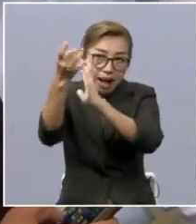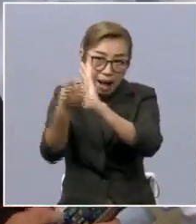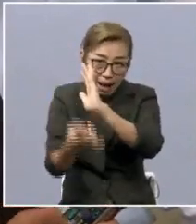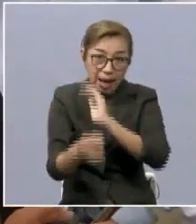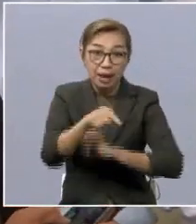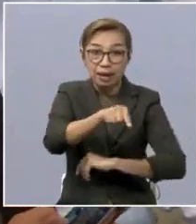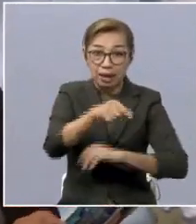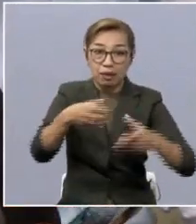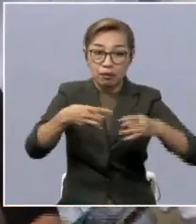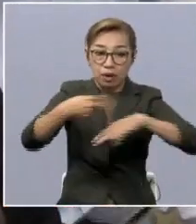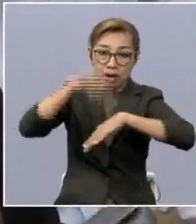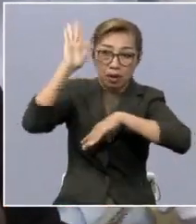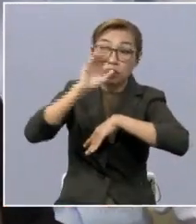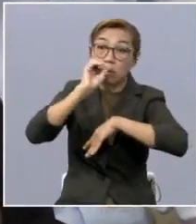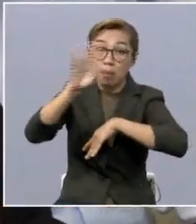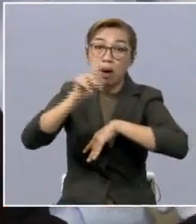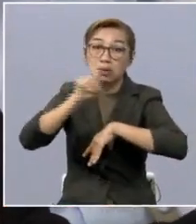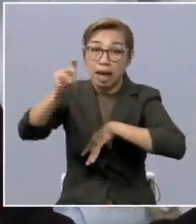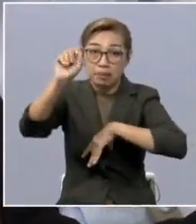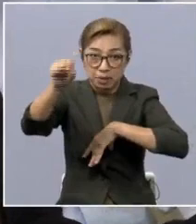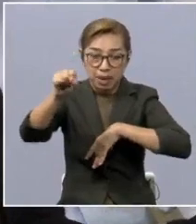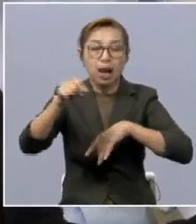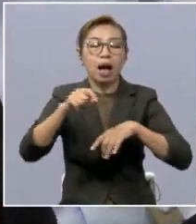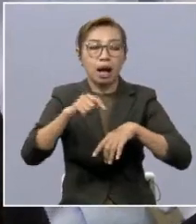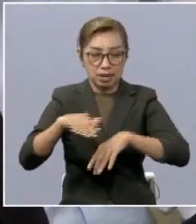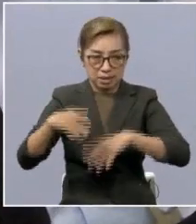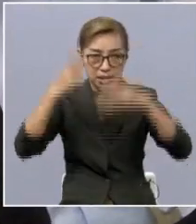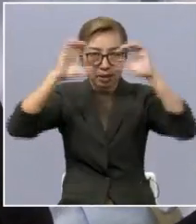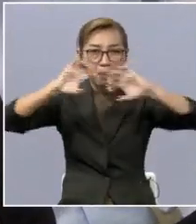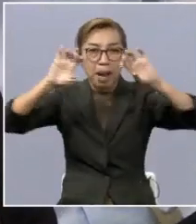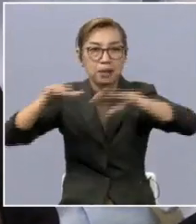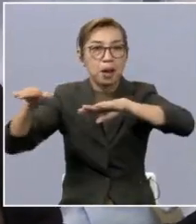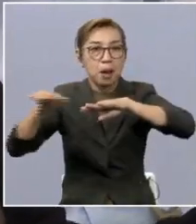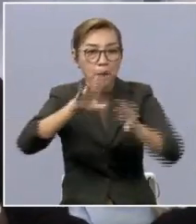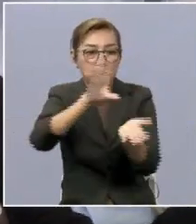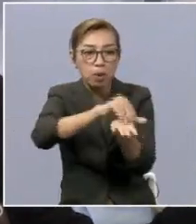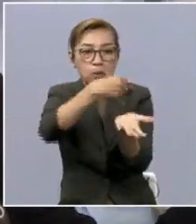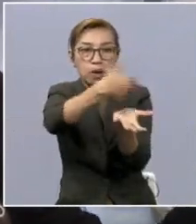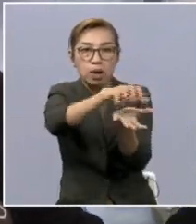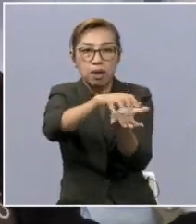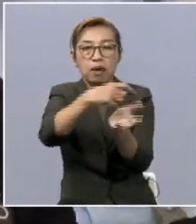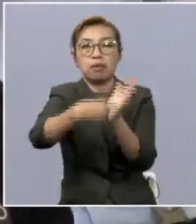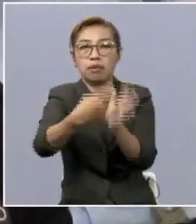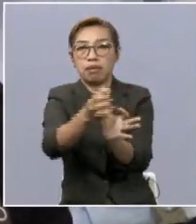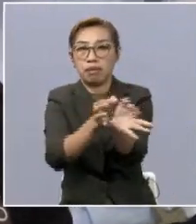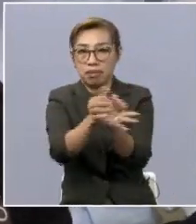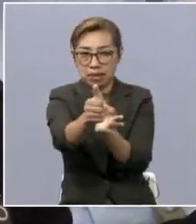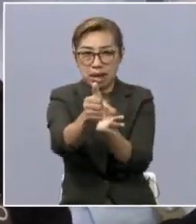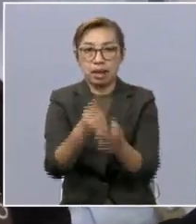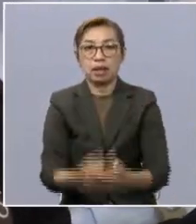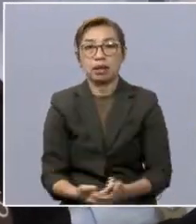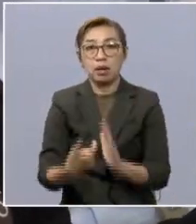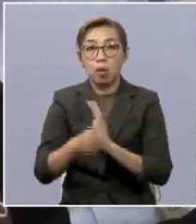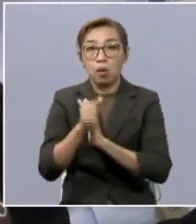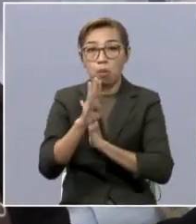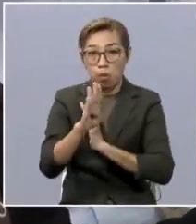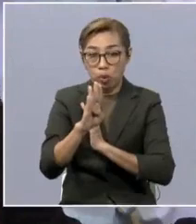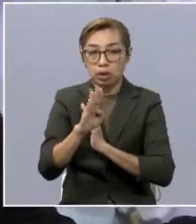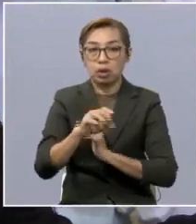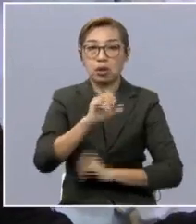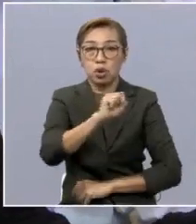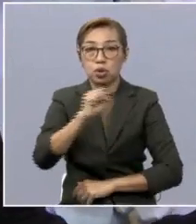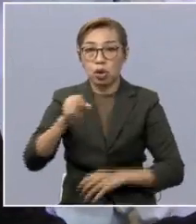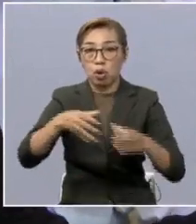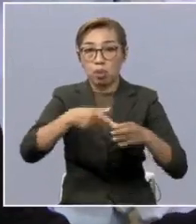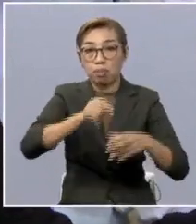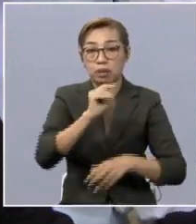ตรียมความพร้อมในเรื่องของการชี้แจงกันไปขณะเดียวกันอีกด้านนึงครับคุณสมคิดเชื้อคงส.ส.อุบลราชธานีเพื่อไทยครับในมุมของเพื่อไ